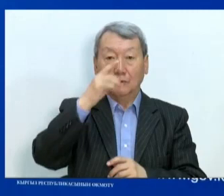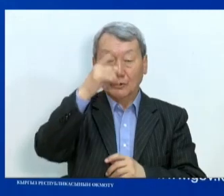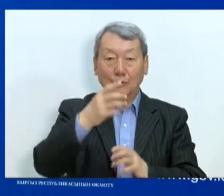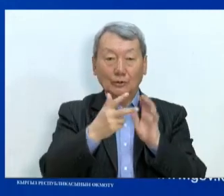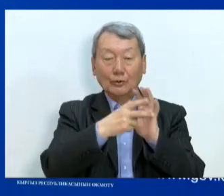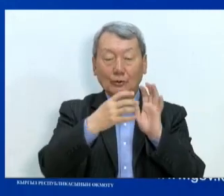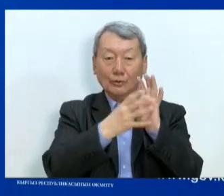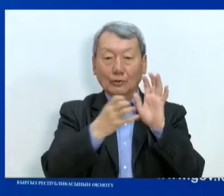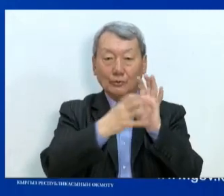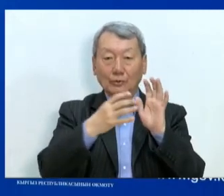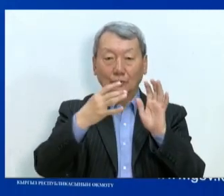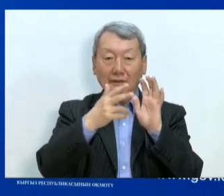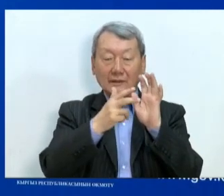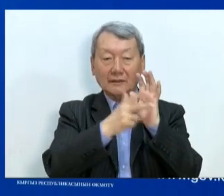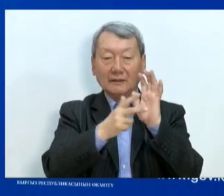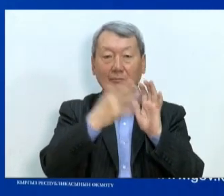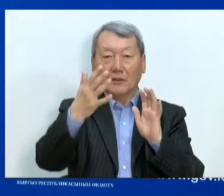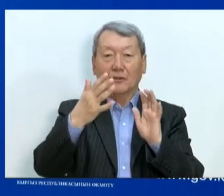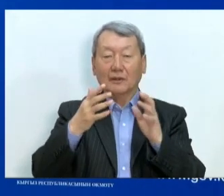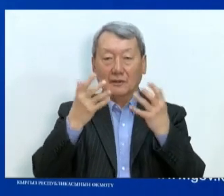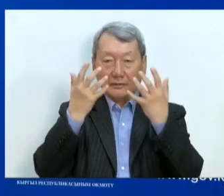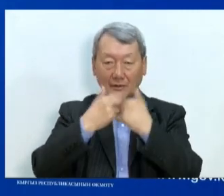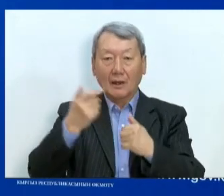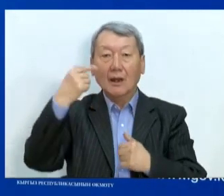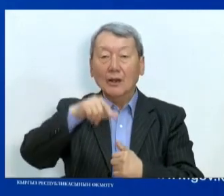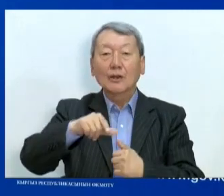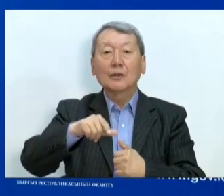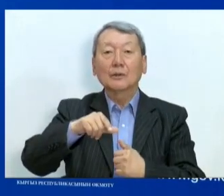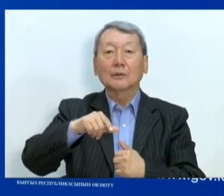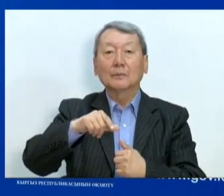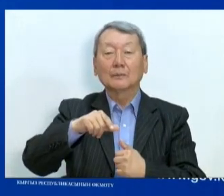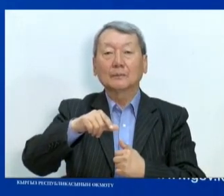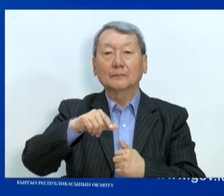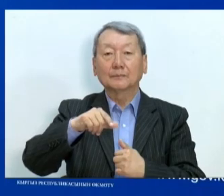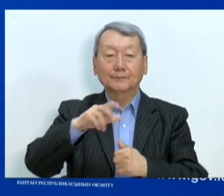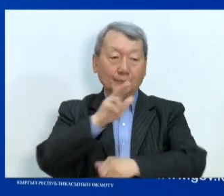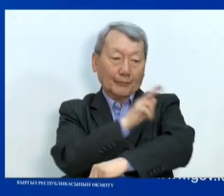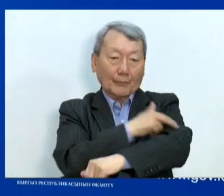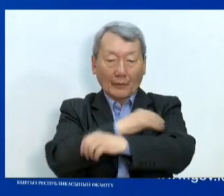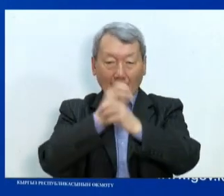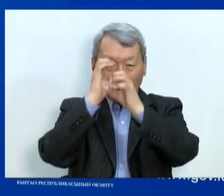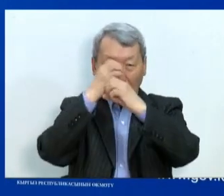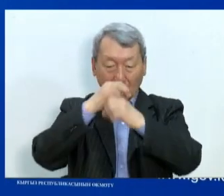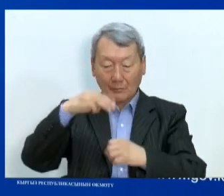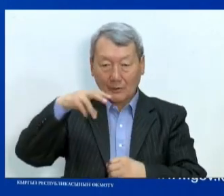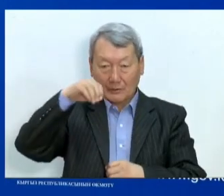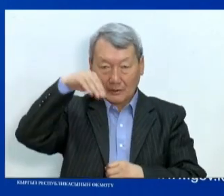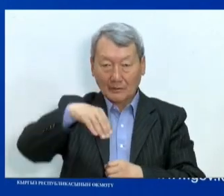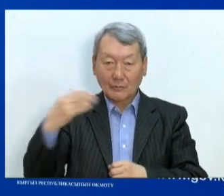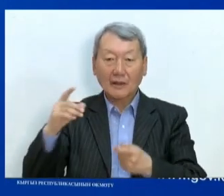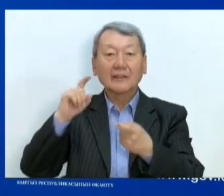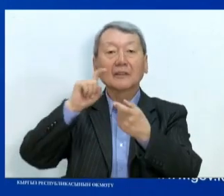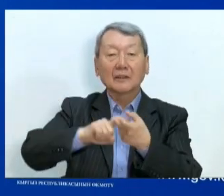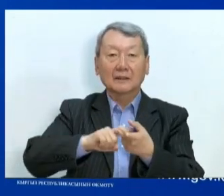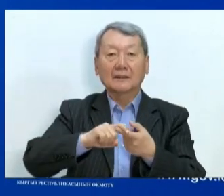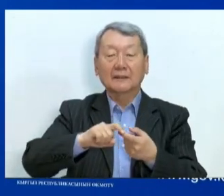985 анализ жүргүзүлдү. Ошол эле учурда лабораториялык жактан тастыкталган оорулар менен байланышта